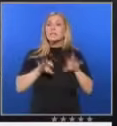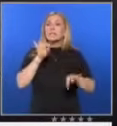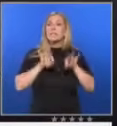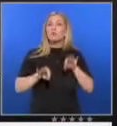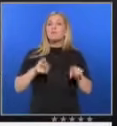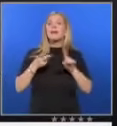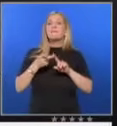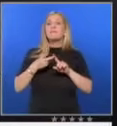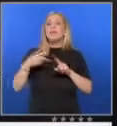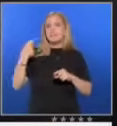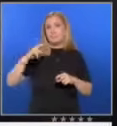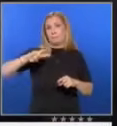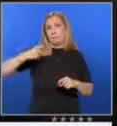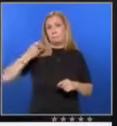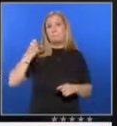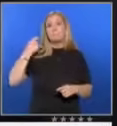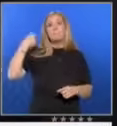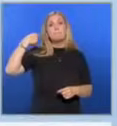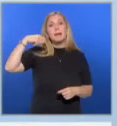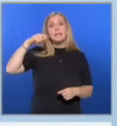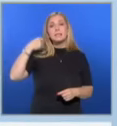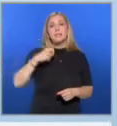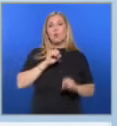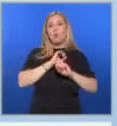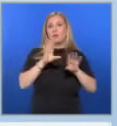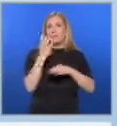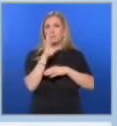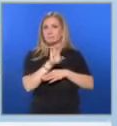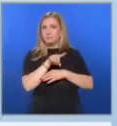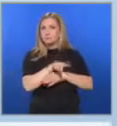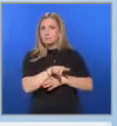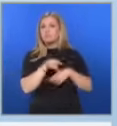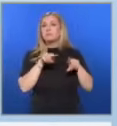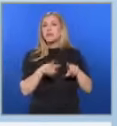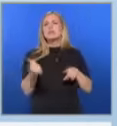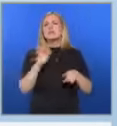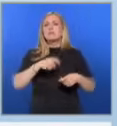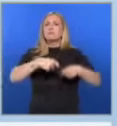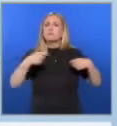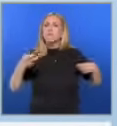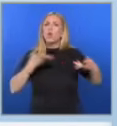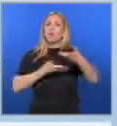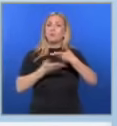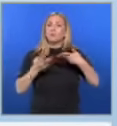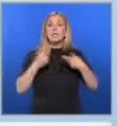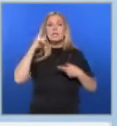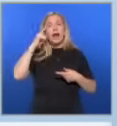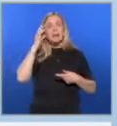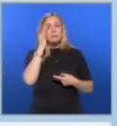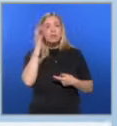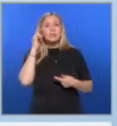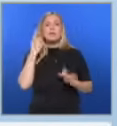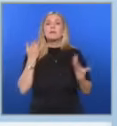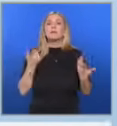на вице-президент обяви от социалните мрежи. След продължително обсъждане и размисъл, и като взех предвид